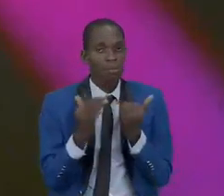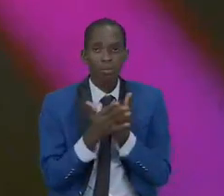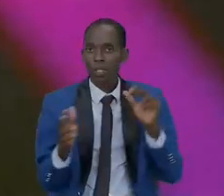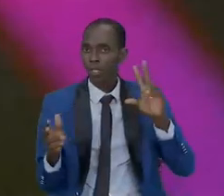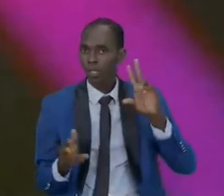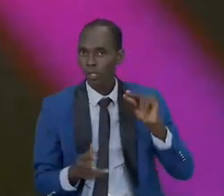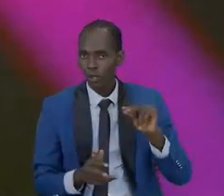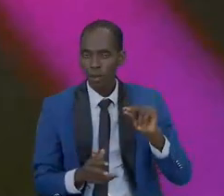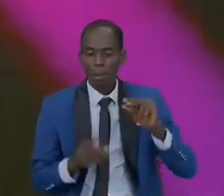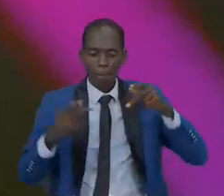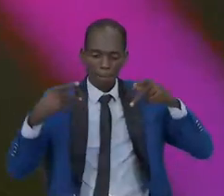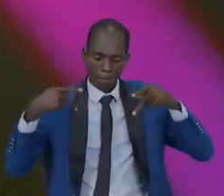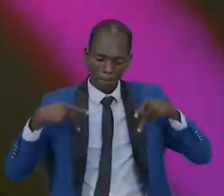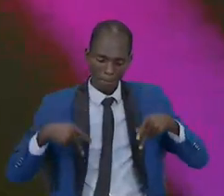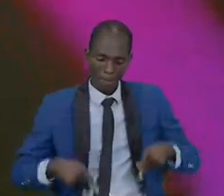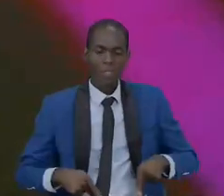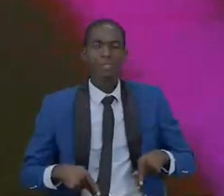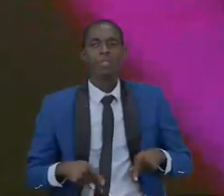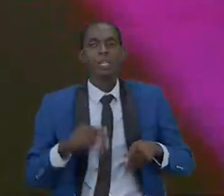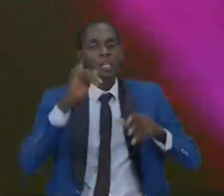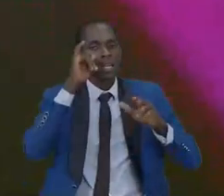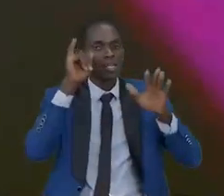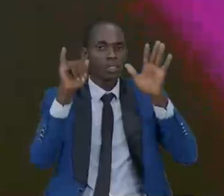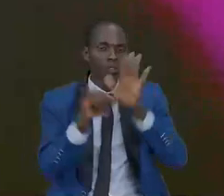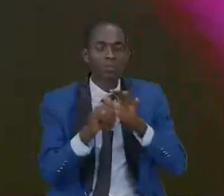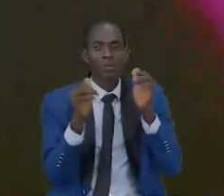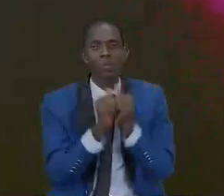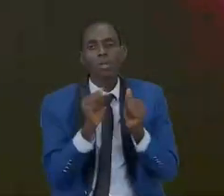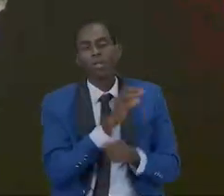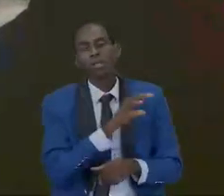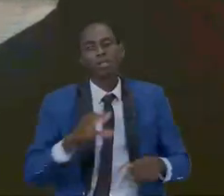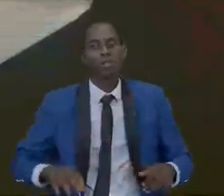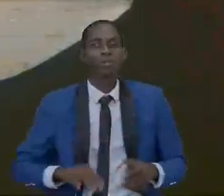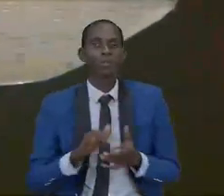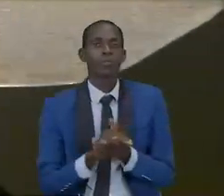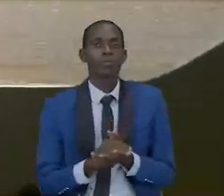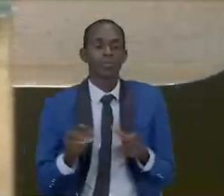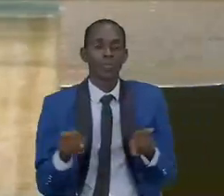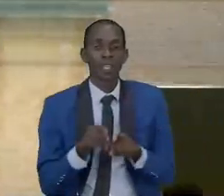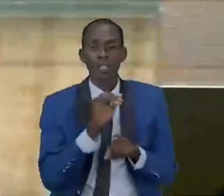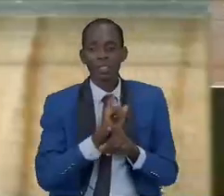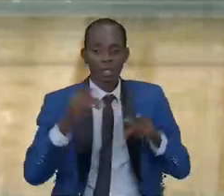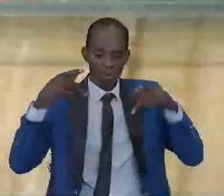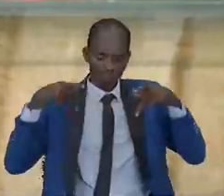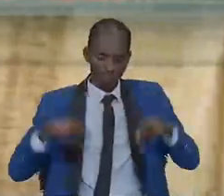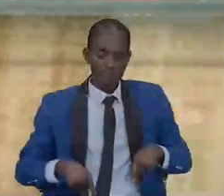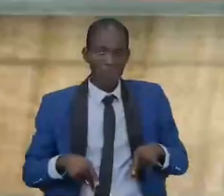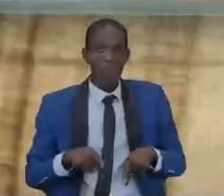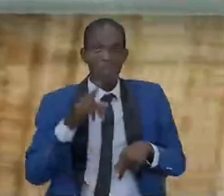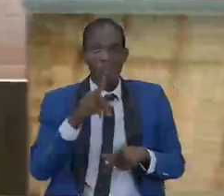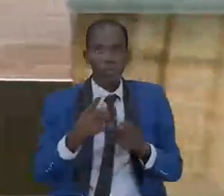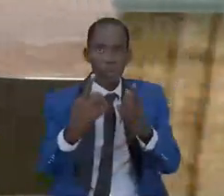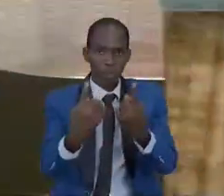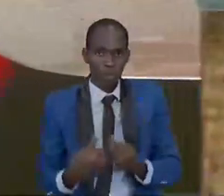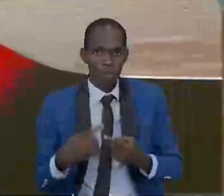Christian c'est personnel c'est une identification personnelle avec les senteur individu vous êtes venus